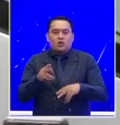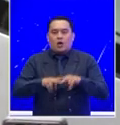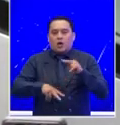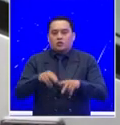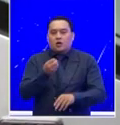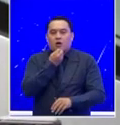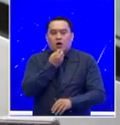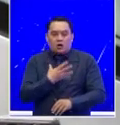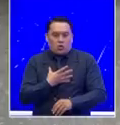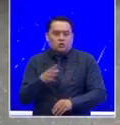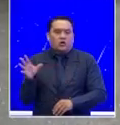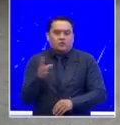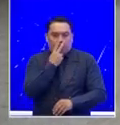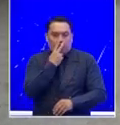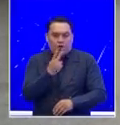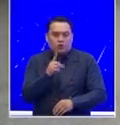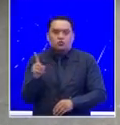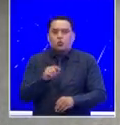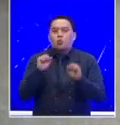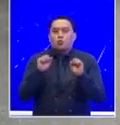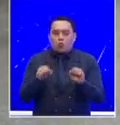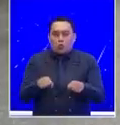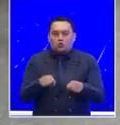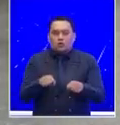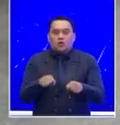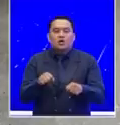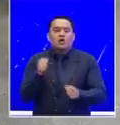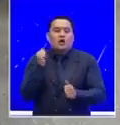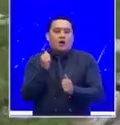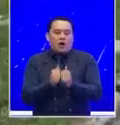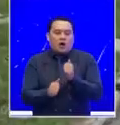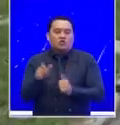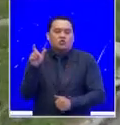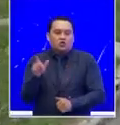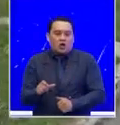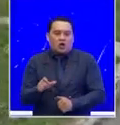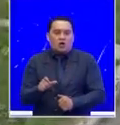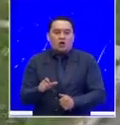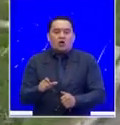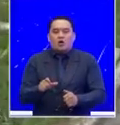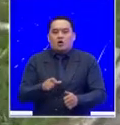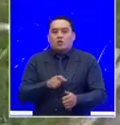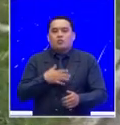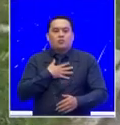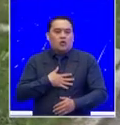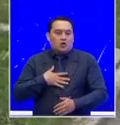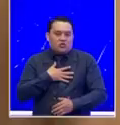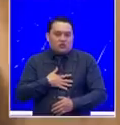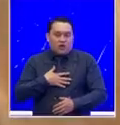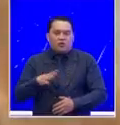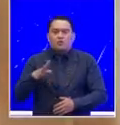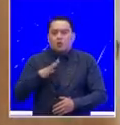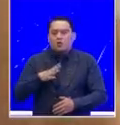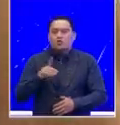всех хорошее, это видно по кадрам. Можно увидеть, что с плеч каждого из прилетевших буквально спал груз ответственности. Каждый